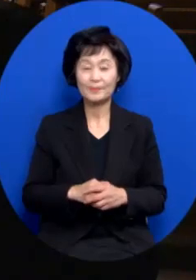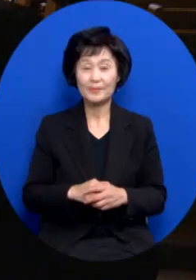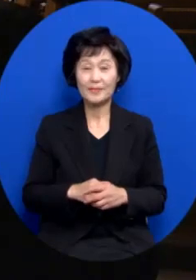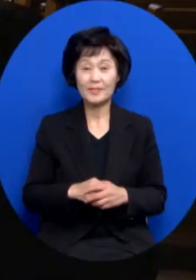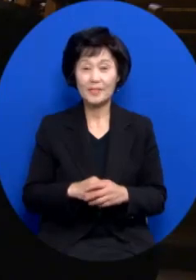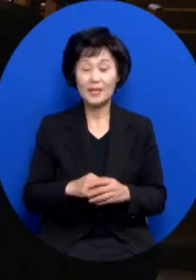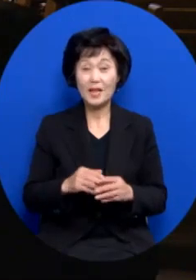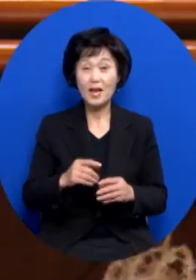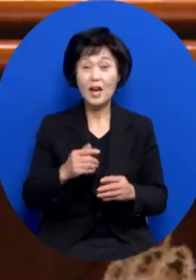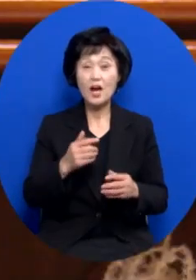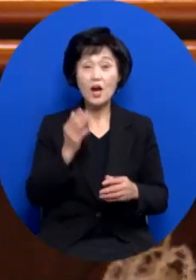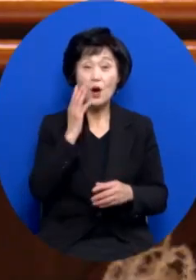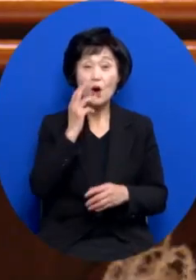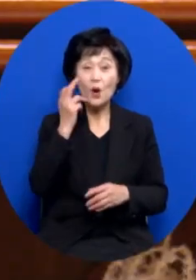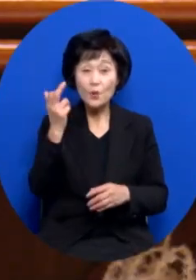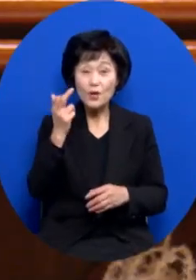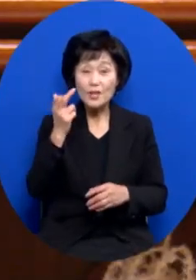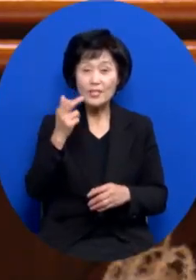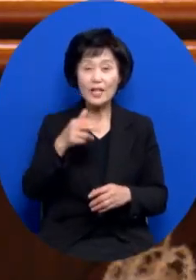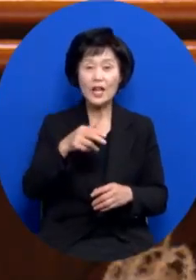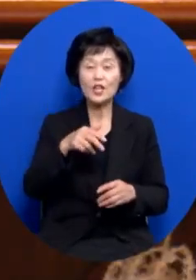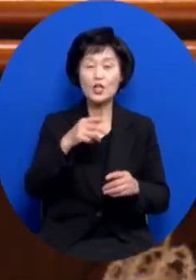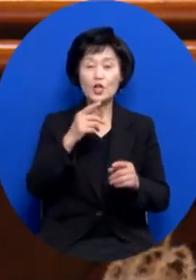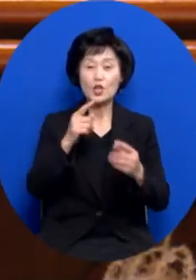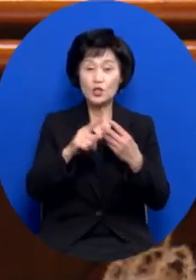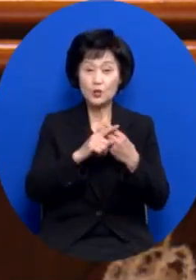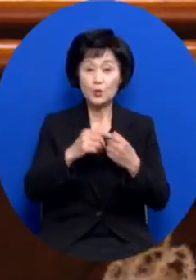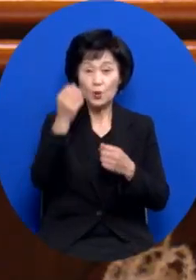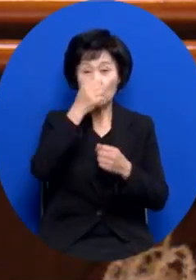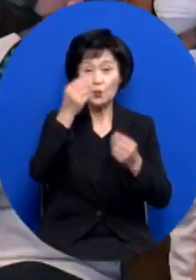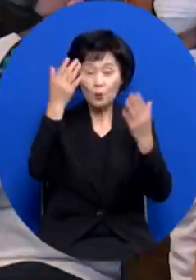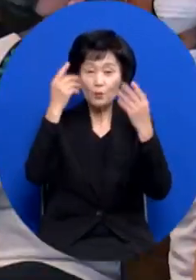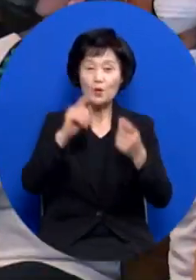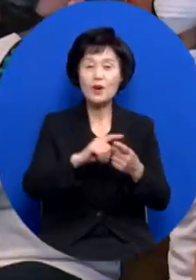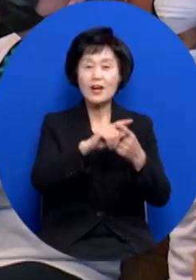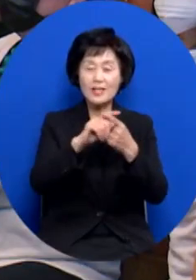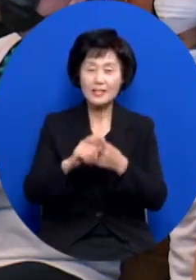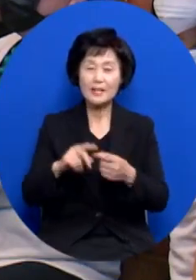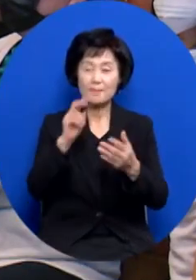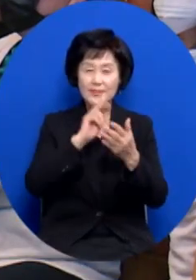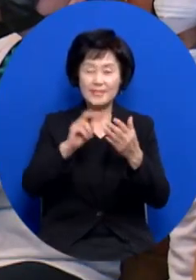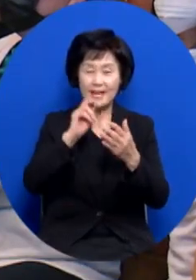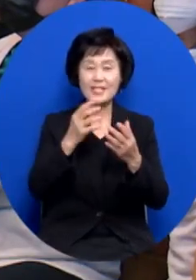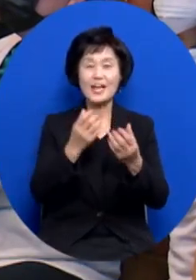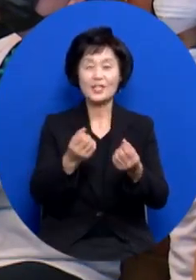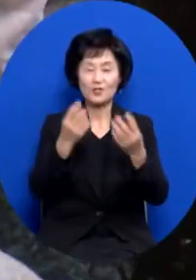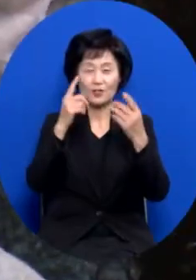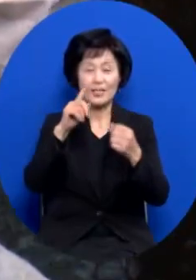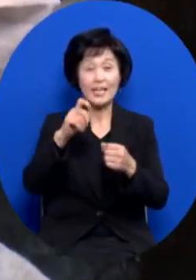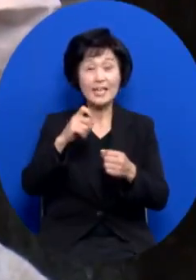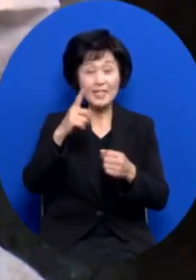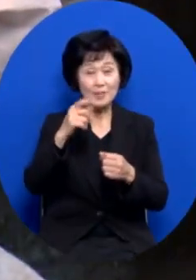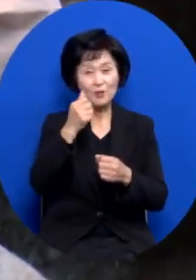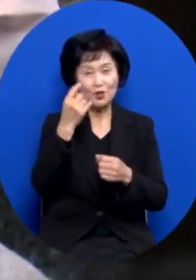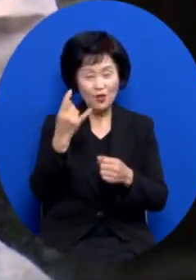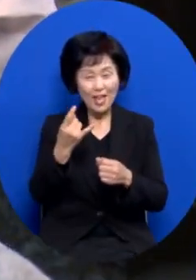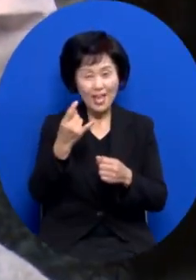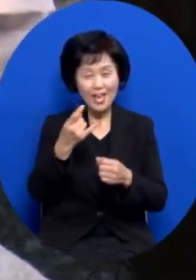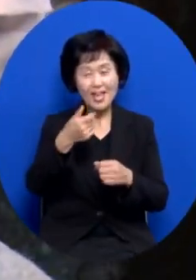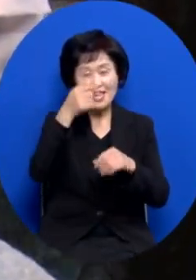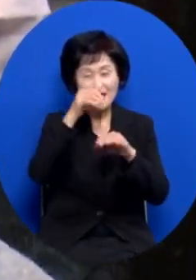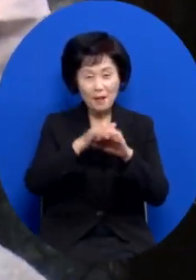예장통합 울산노회 중고등부연합회가 주최하고 현대중공업 신우회, CTS 울산방송이 후원한 제11회 찬양축제가